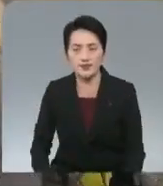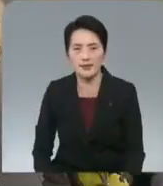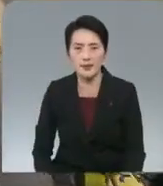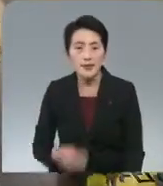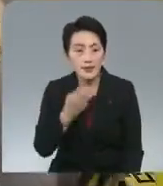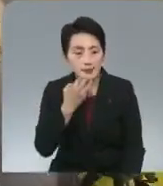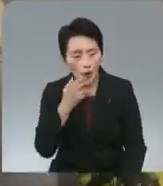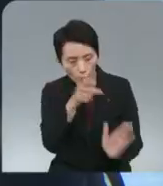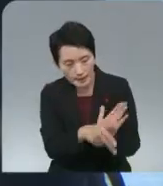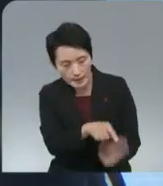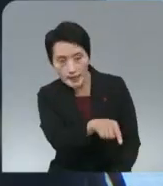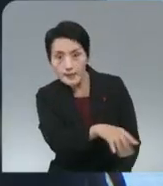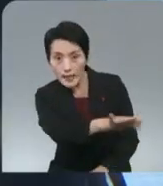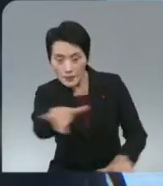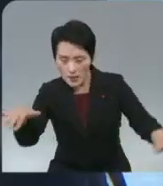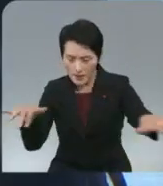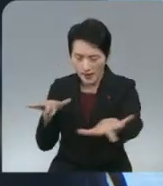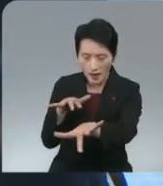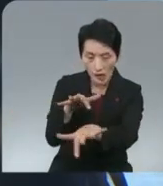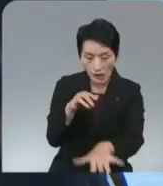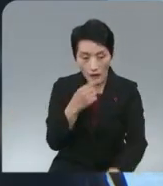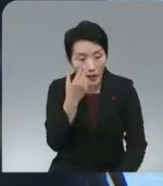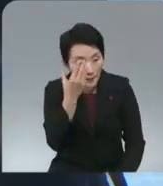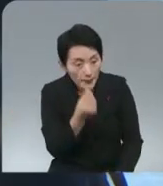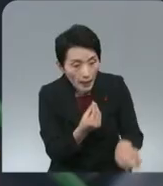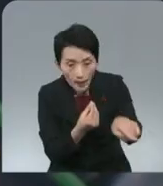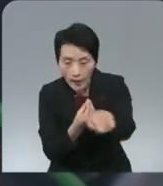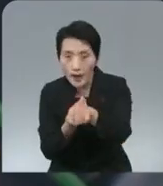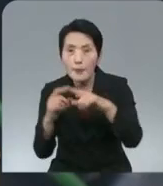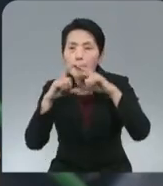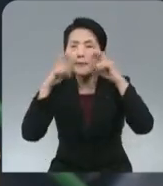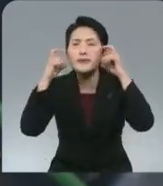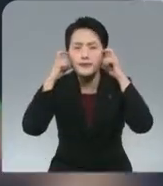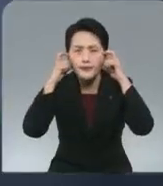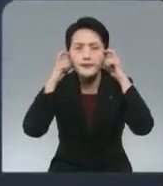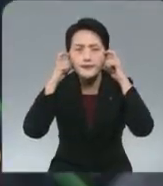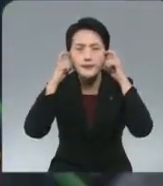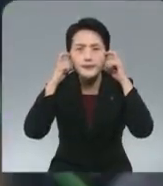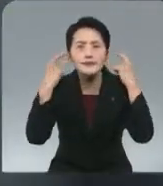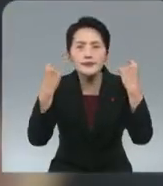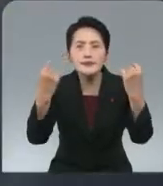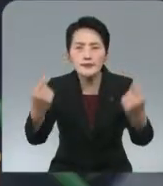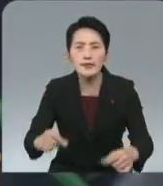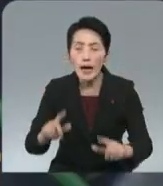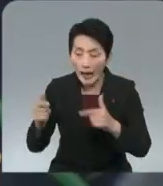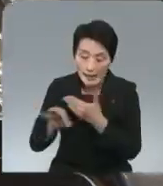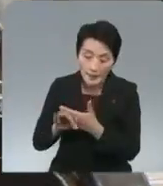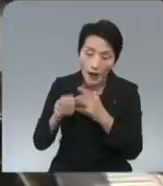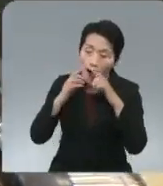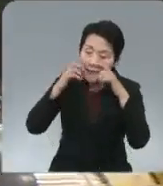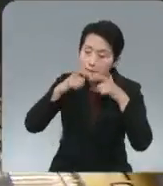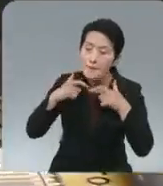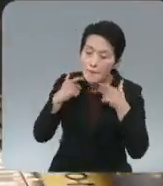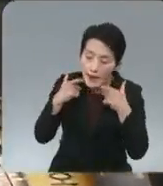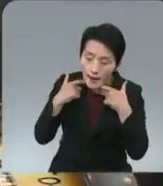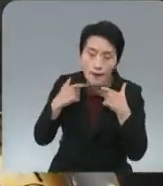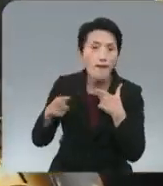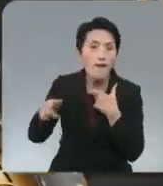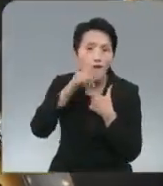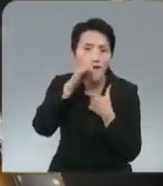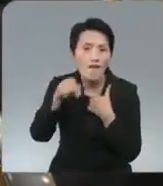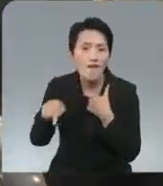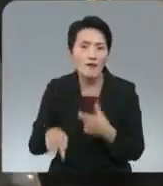die südkoreanische Regierung setzt Diskussionen über eine eventuelle schrittweise Aufhebung der maskenpflicht in Innenräumen